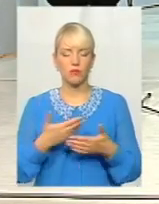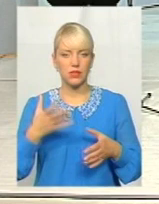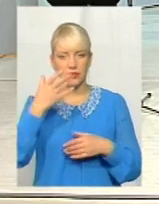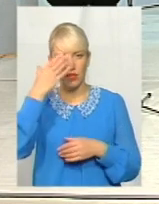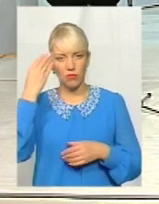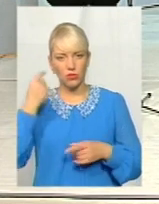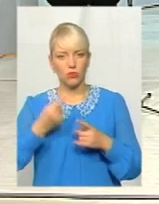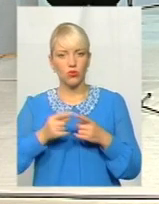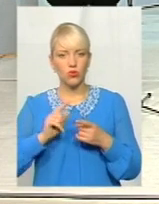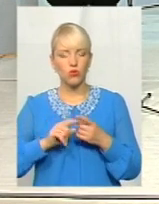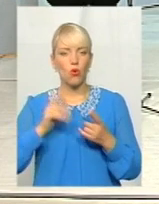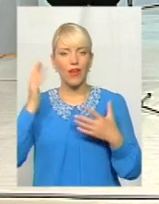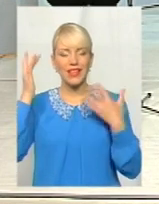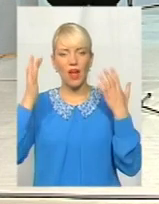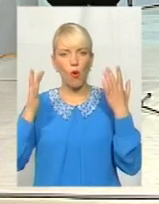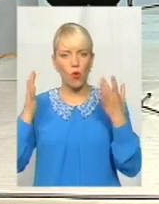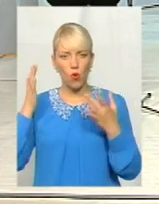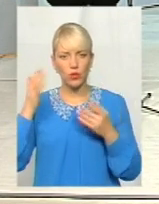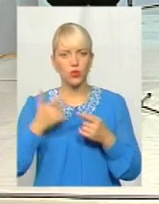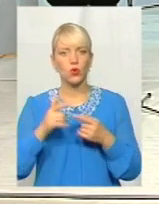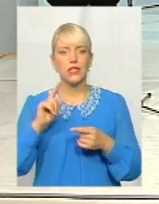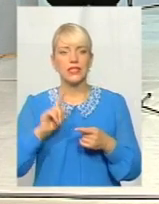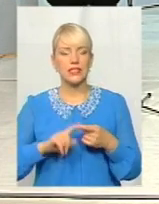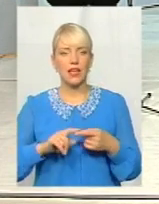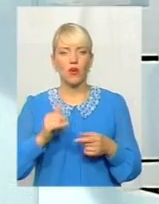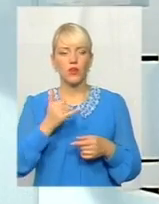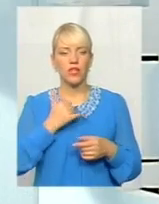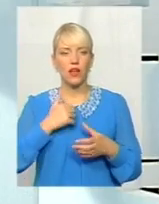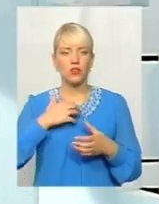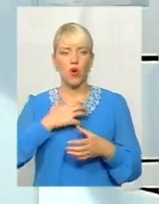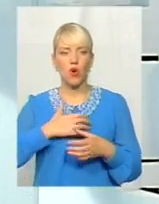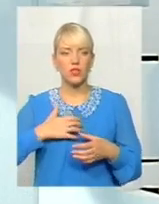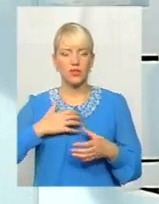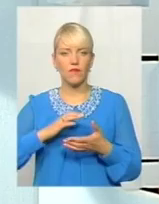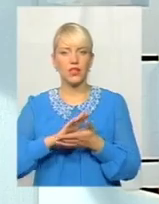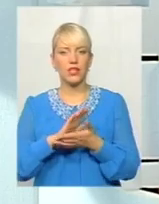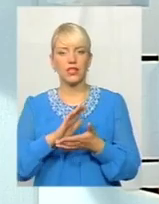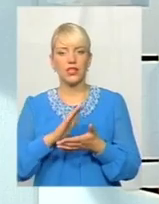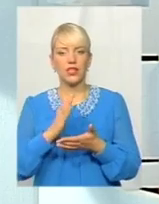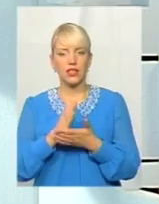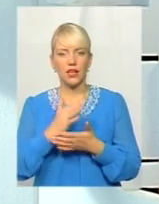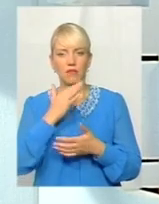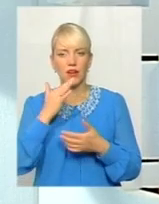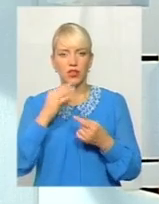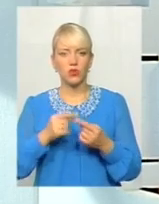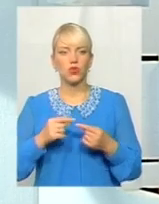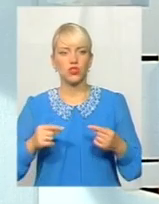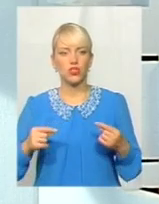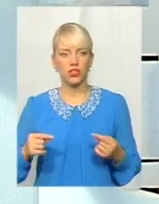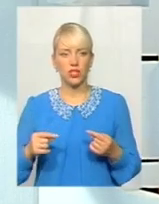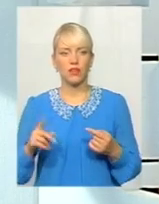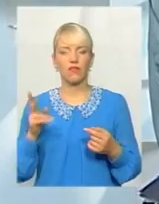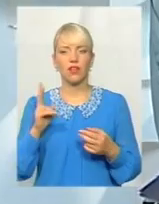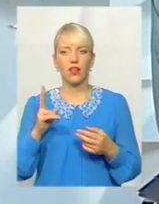цю ідеологію, то це одна з основних умов. Власне, у нас багато є чинників, інших,